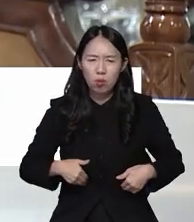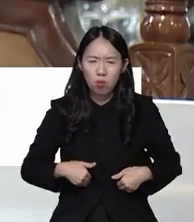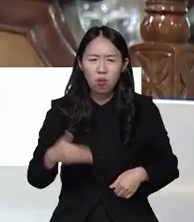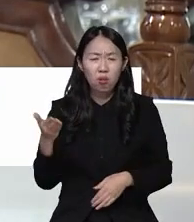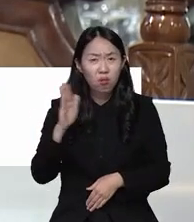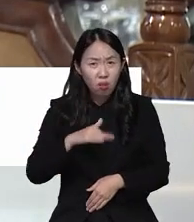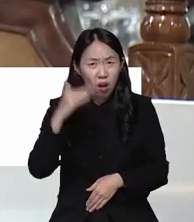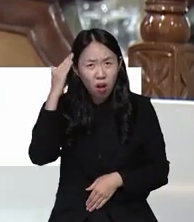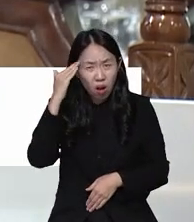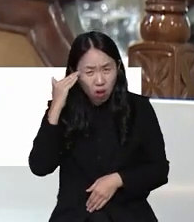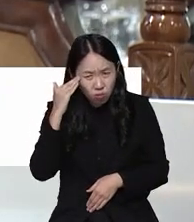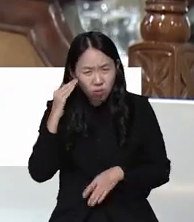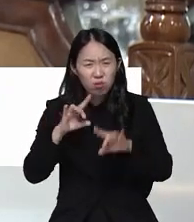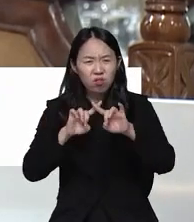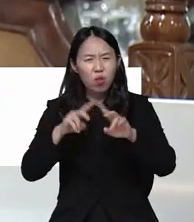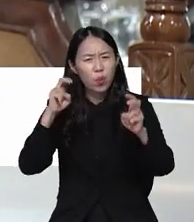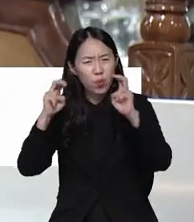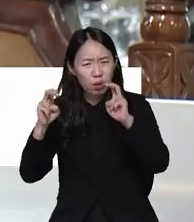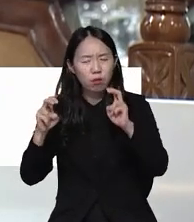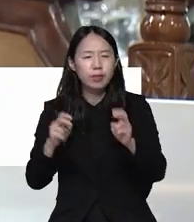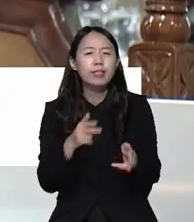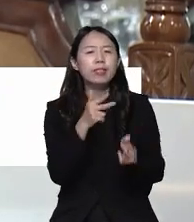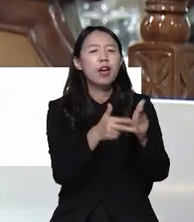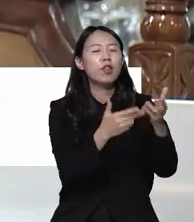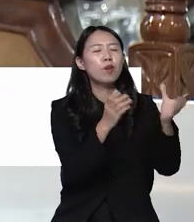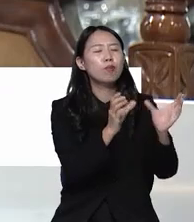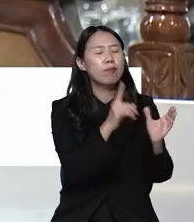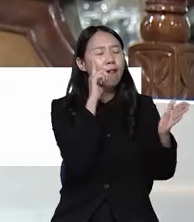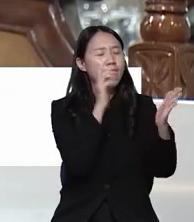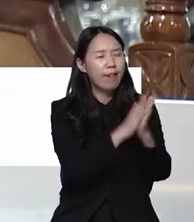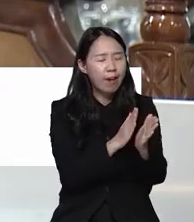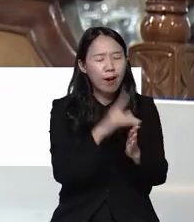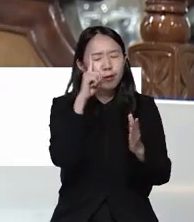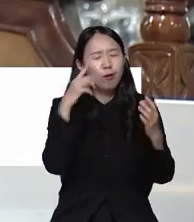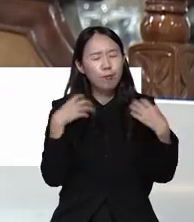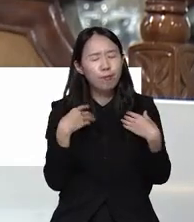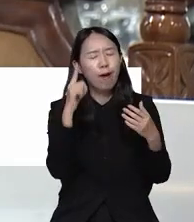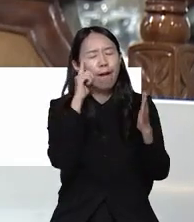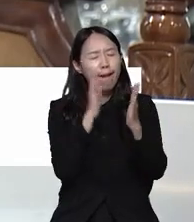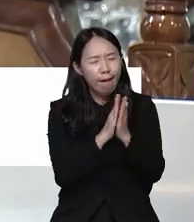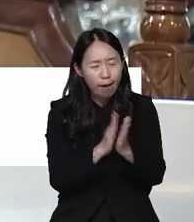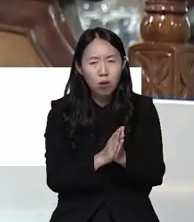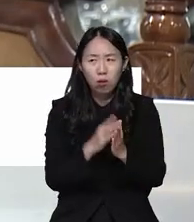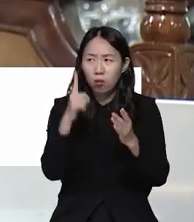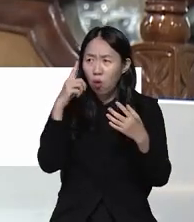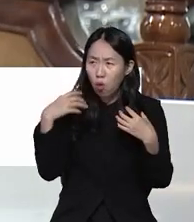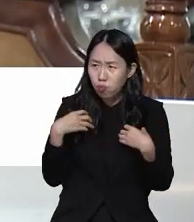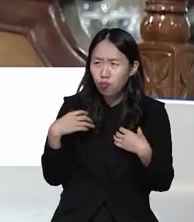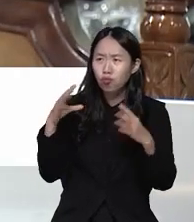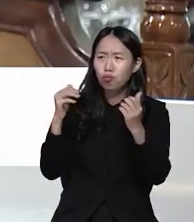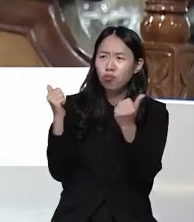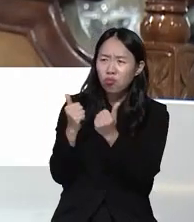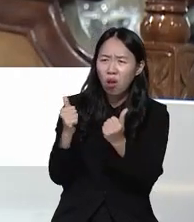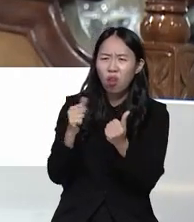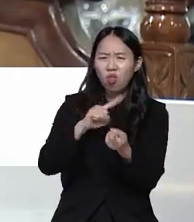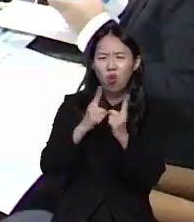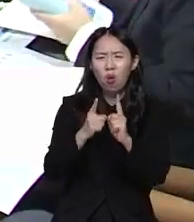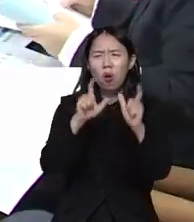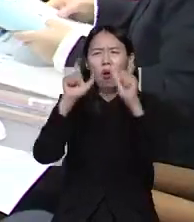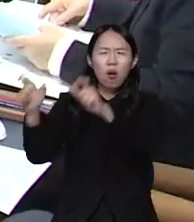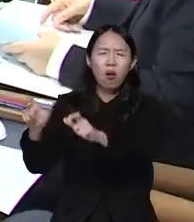전부 한전은 산업부에서 알아서 하겠지, 정부에서 알아서 하겠지, 정부는 국회가 어떤 데 하겠지 이러고 있는 것